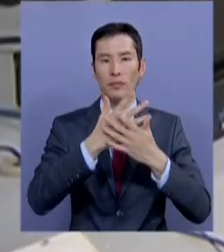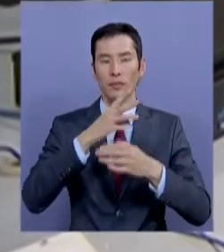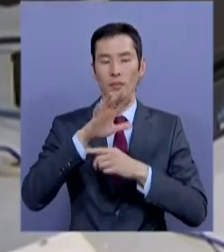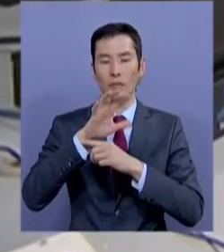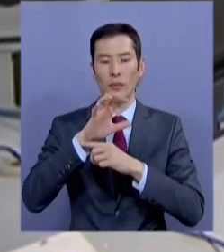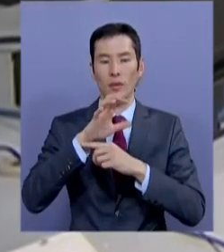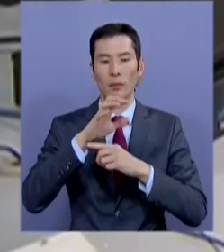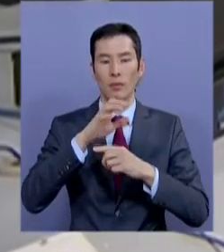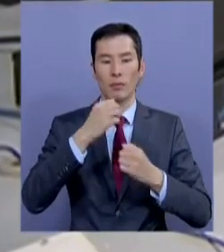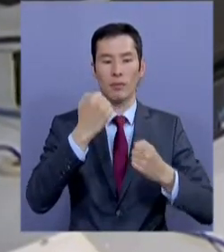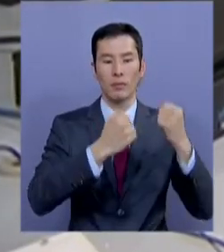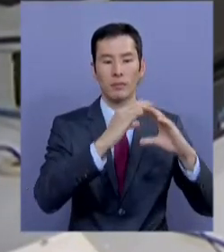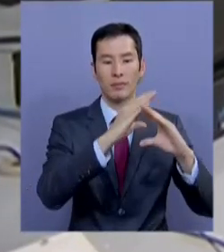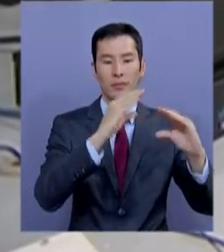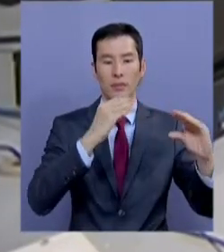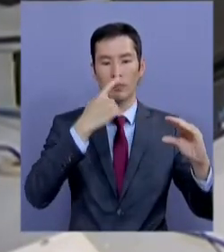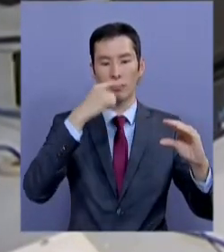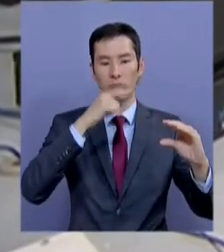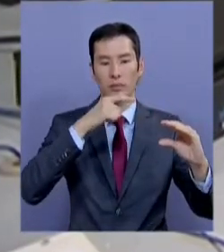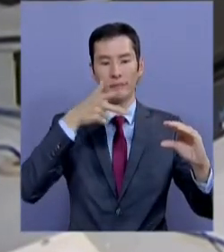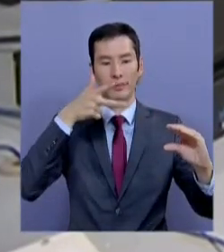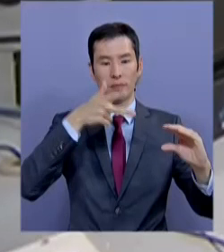машинаның мемлекеттік номеріне апарамыз.